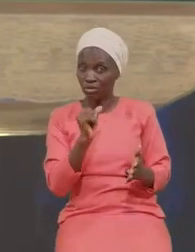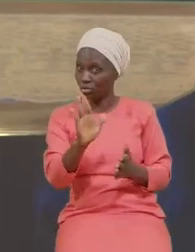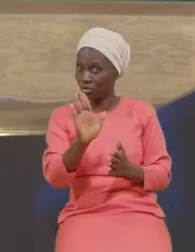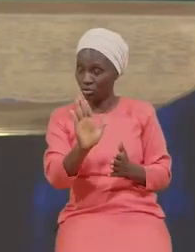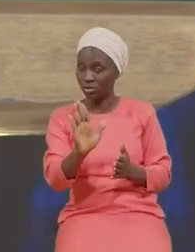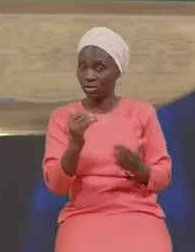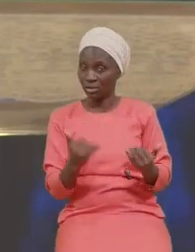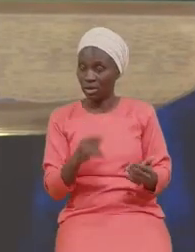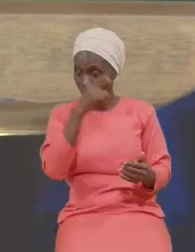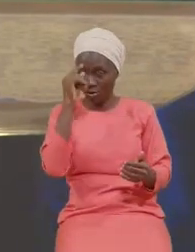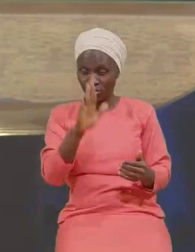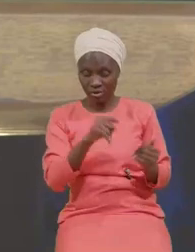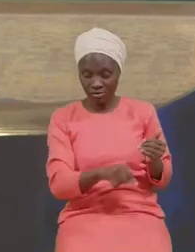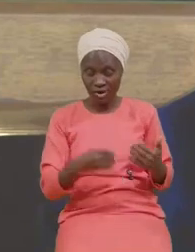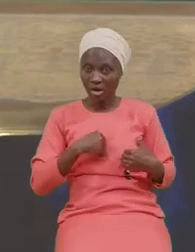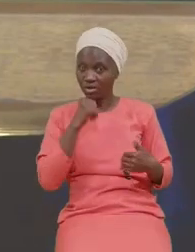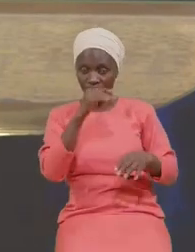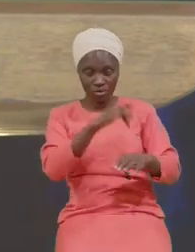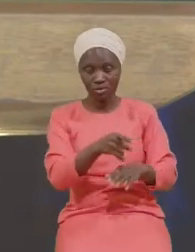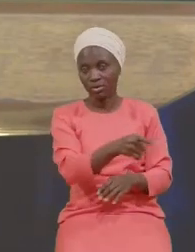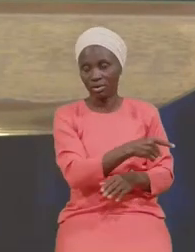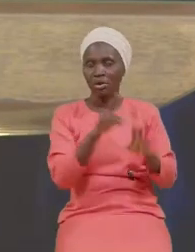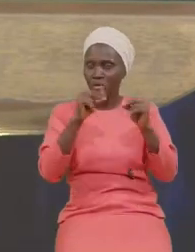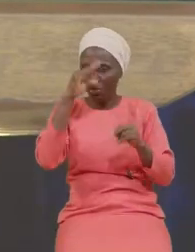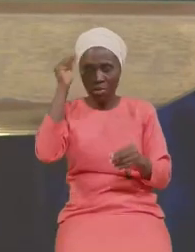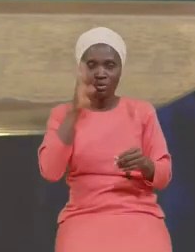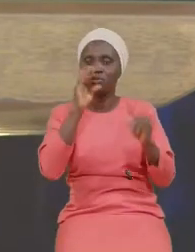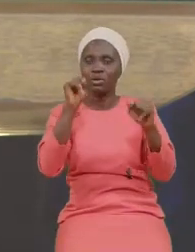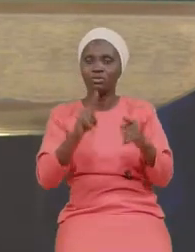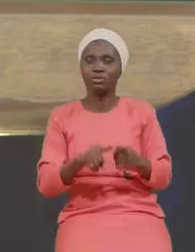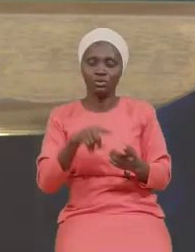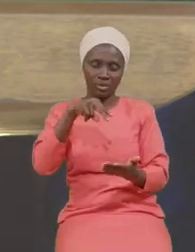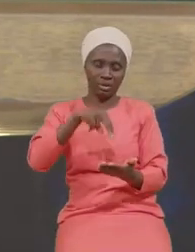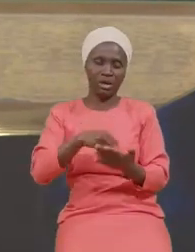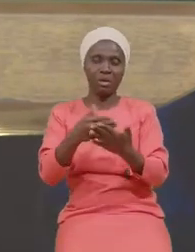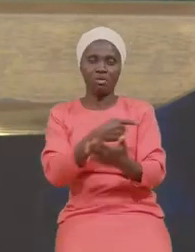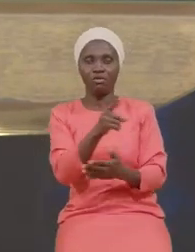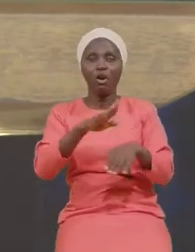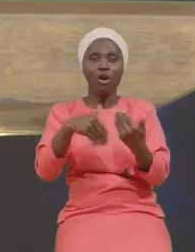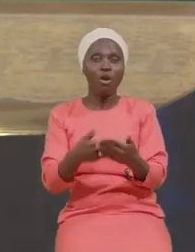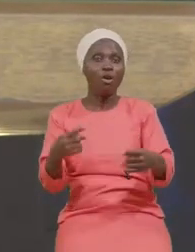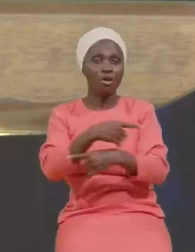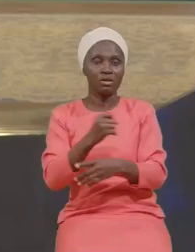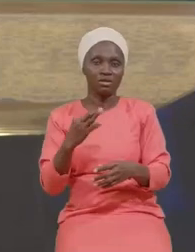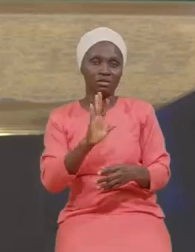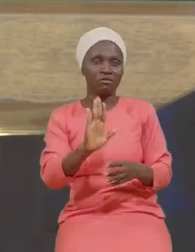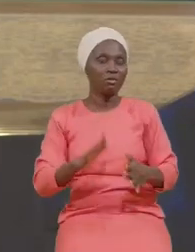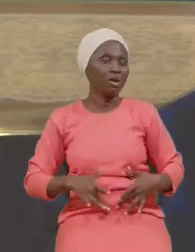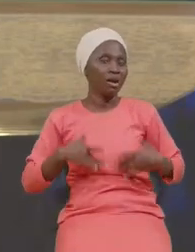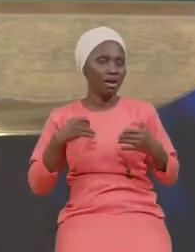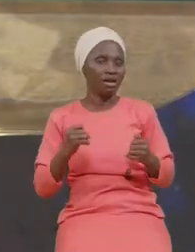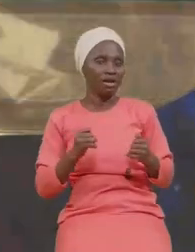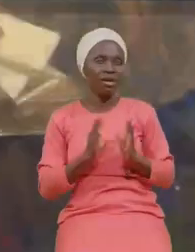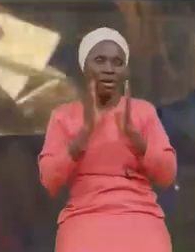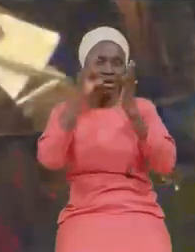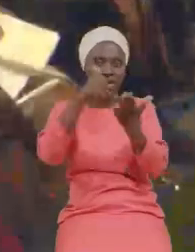pieds n'ont pas foulé là-bas nul ne tiendra devant toi tant que tu vivras quelqu'un là-bas